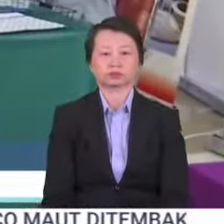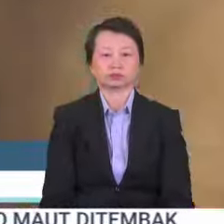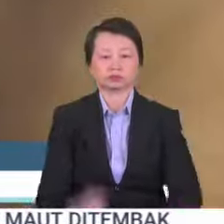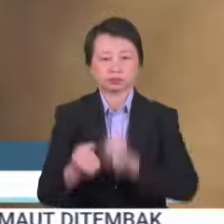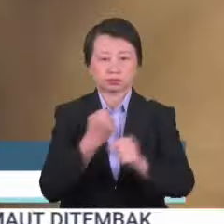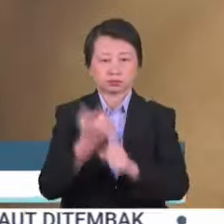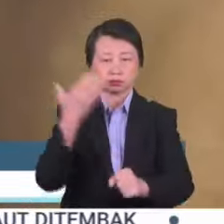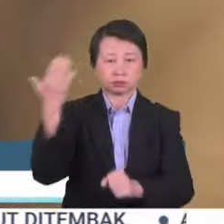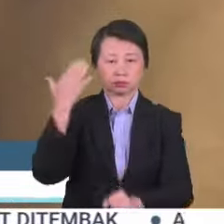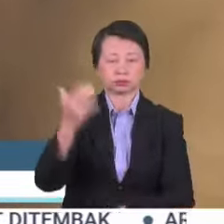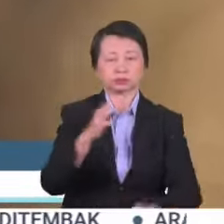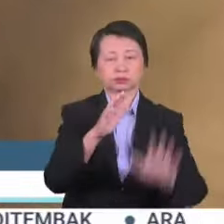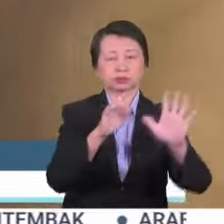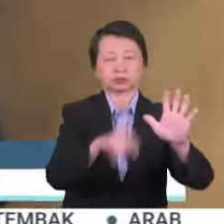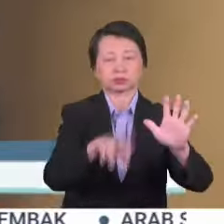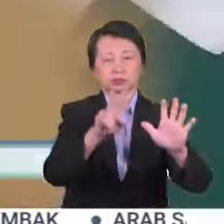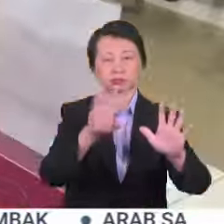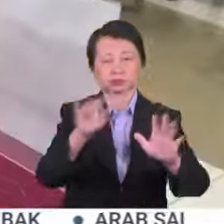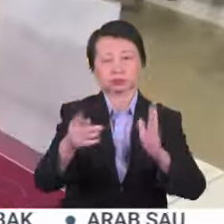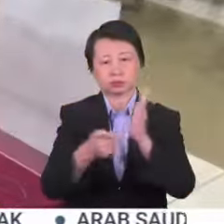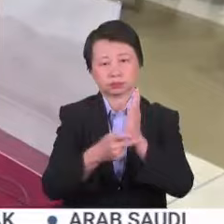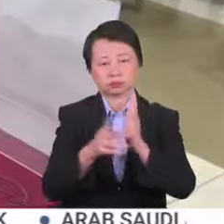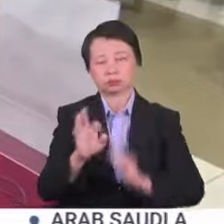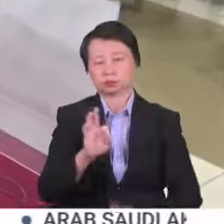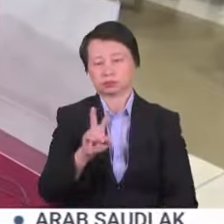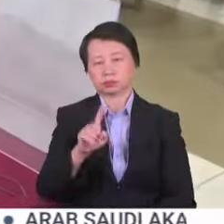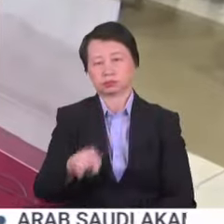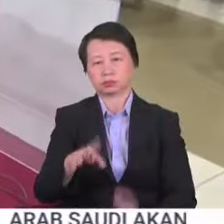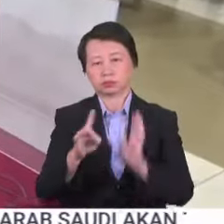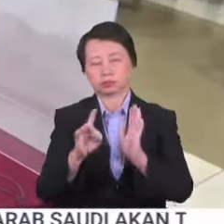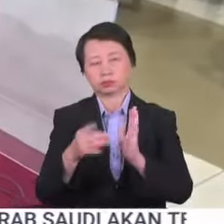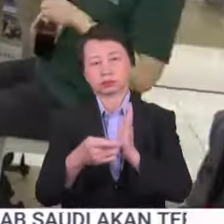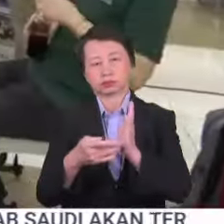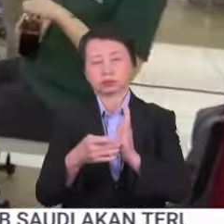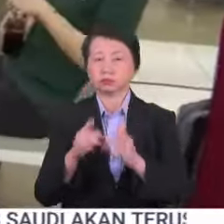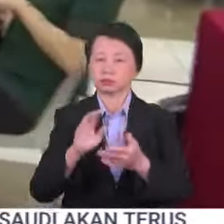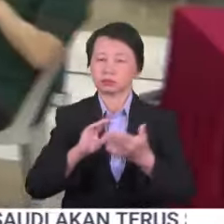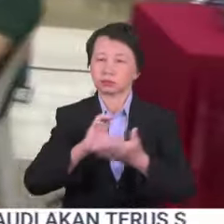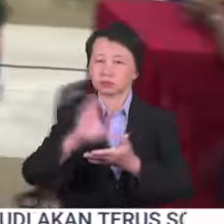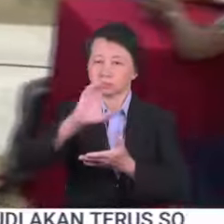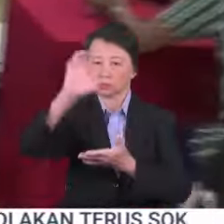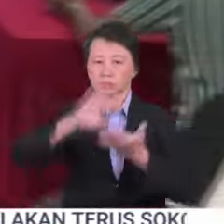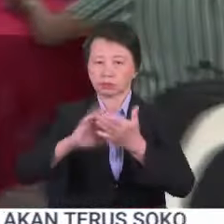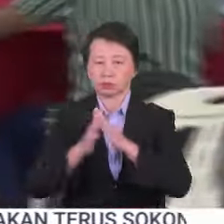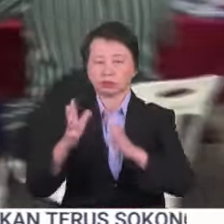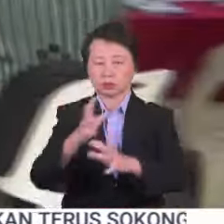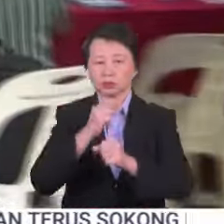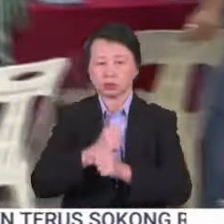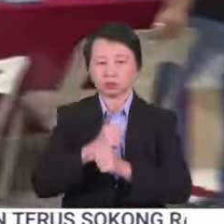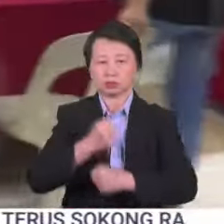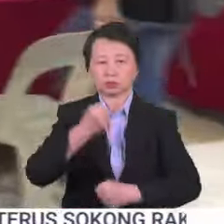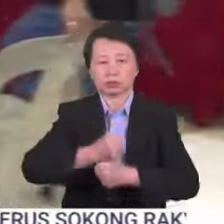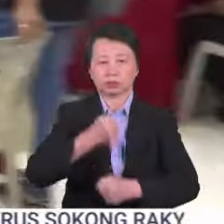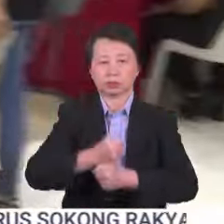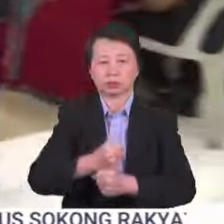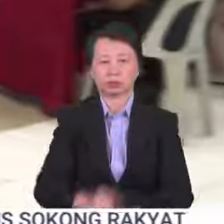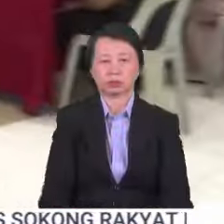Tahun lepas, 96.2 graduan politeknik dan 96.8 graduan college community berjaya memperoleh pekerjaan.